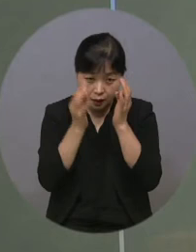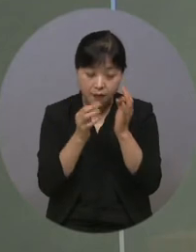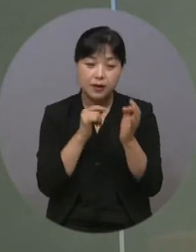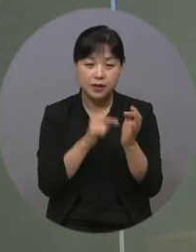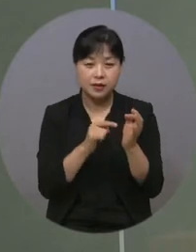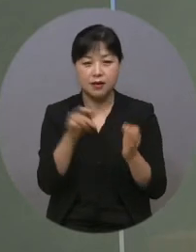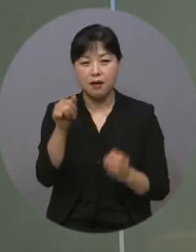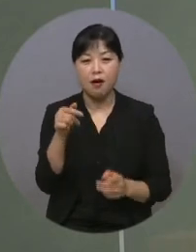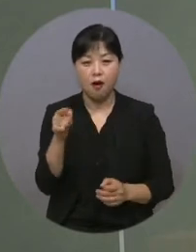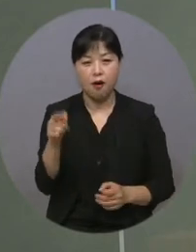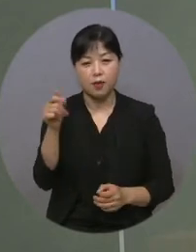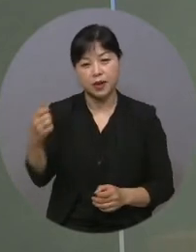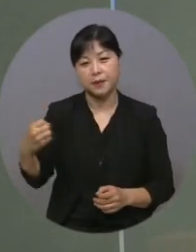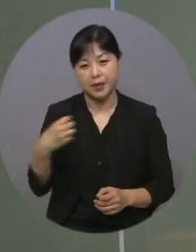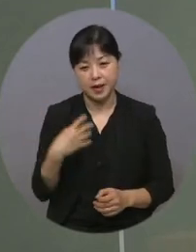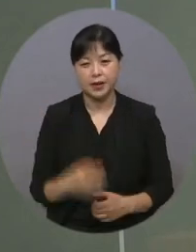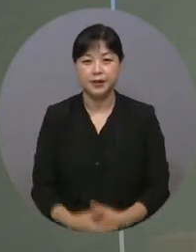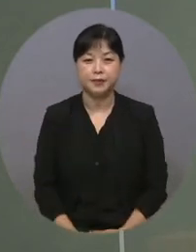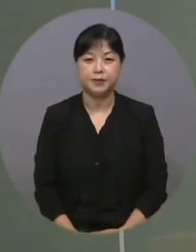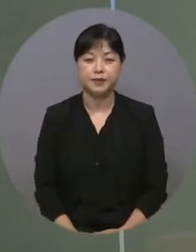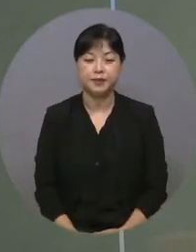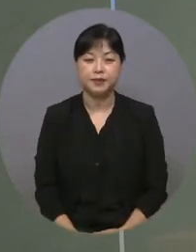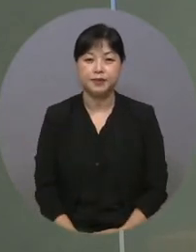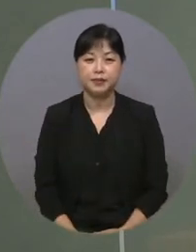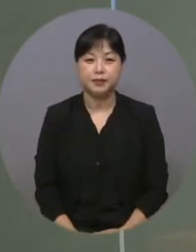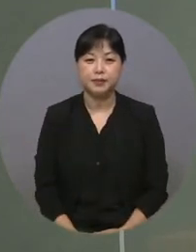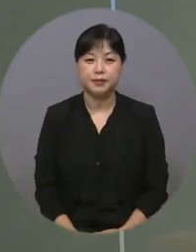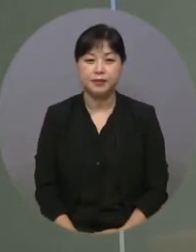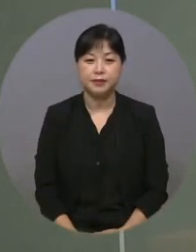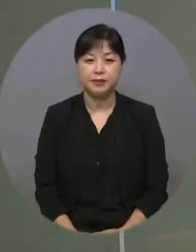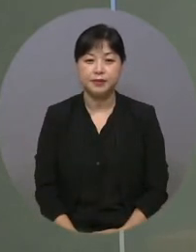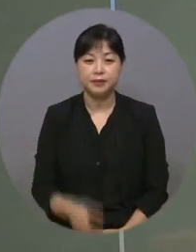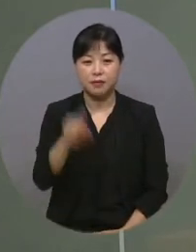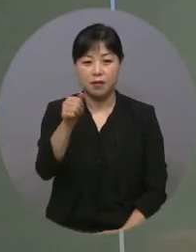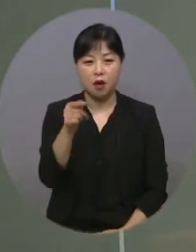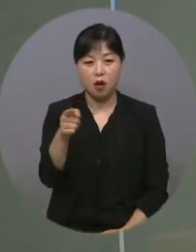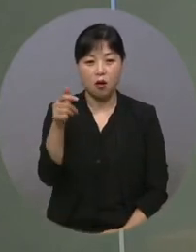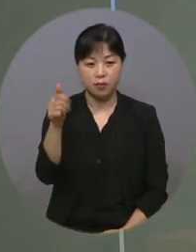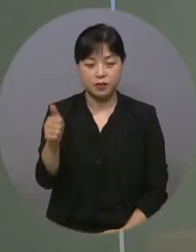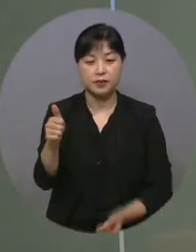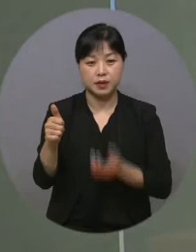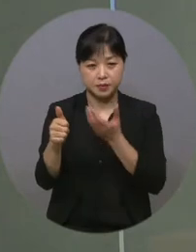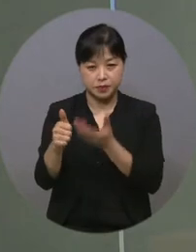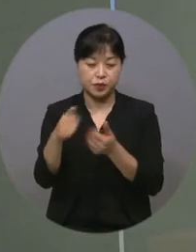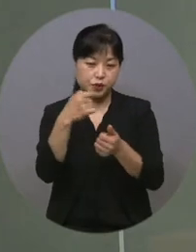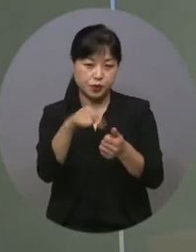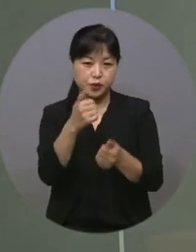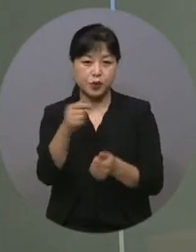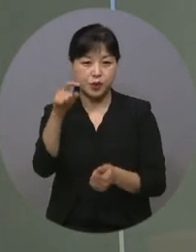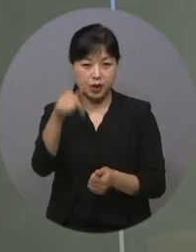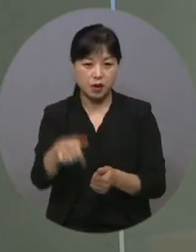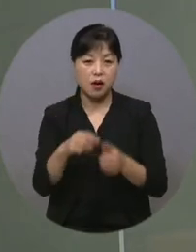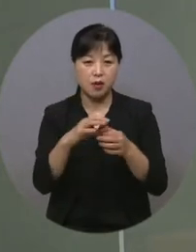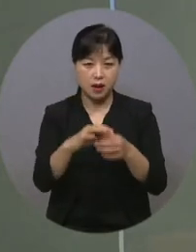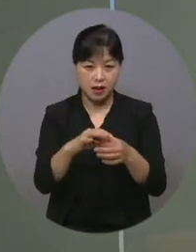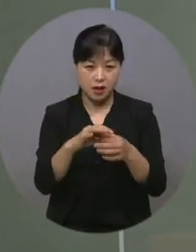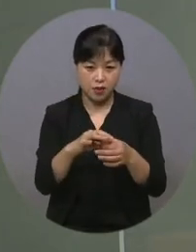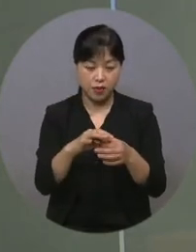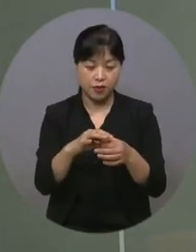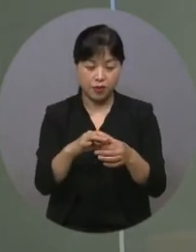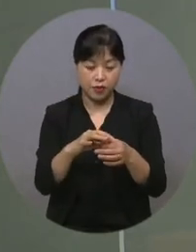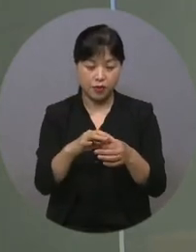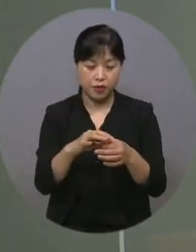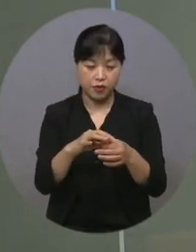아마 지적하시는 것 같습니다. 예, 허 박사께서는 이렇게 그 교육학적인 차원을